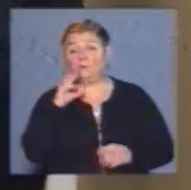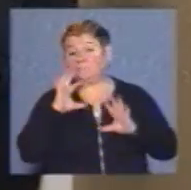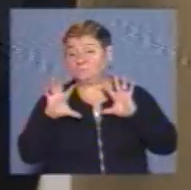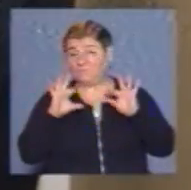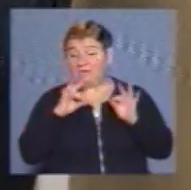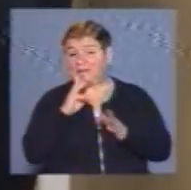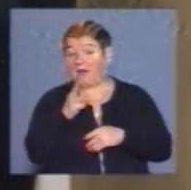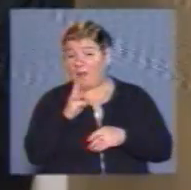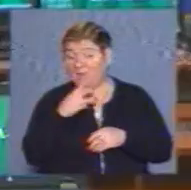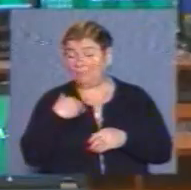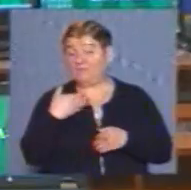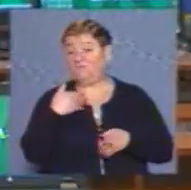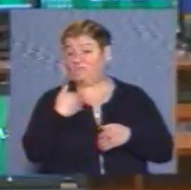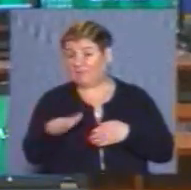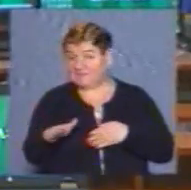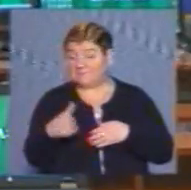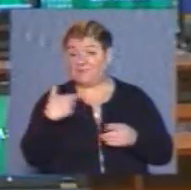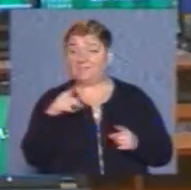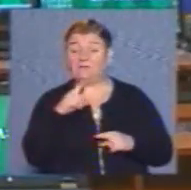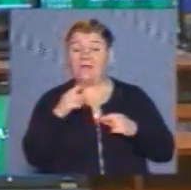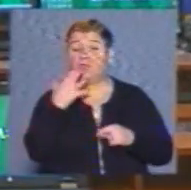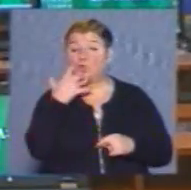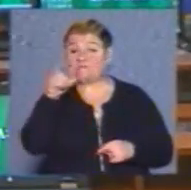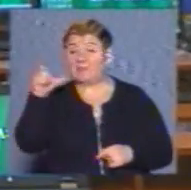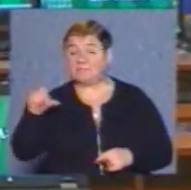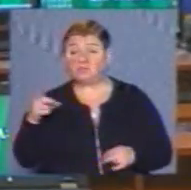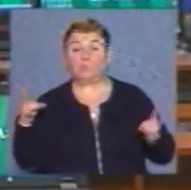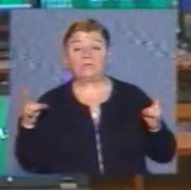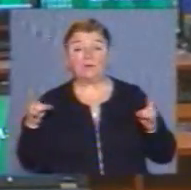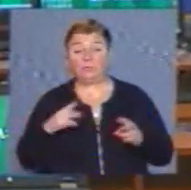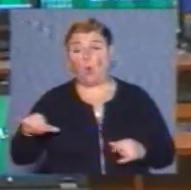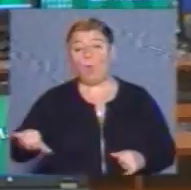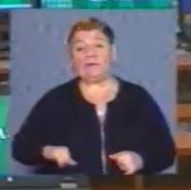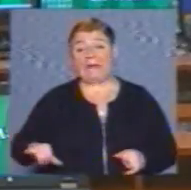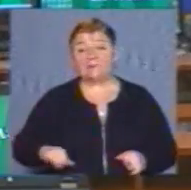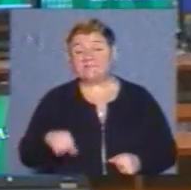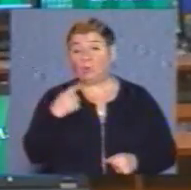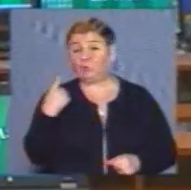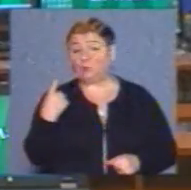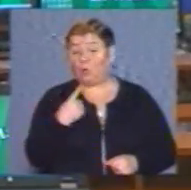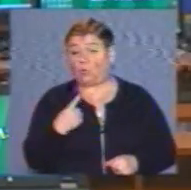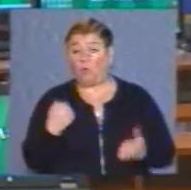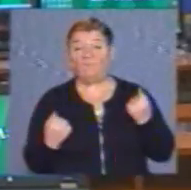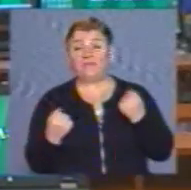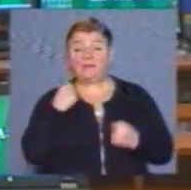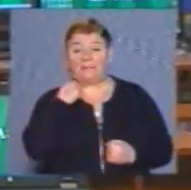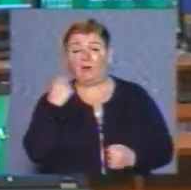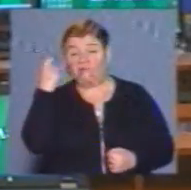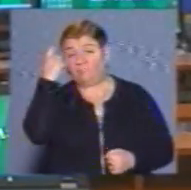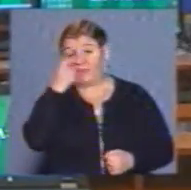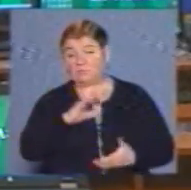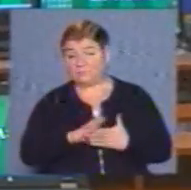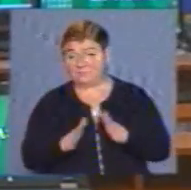він відмовився. Нагадую, правоохоронці підозрюють іноземців в дрібному хуліганстві, одного з них також у водінні в нетверезому